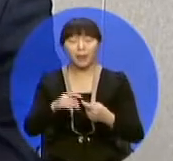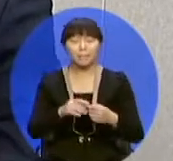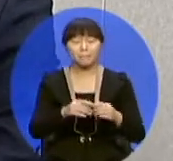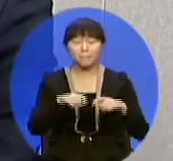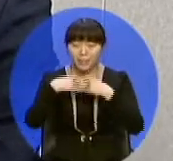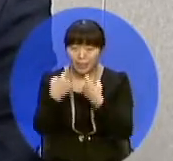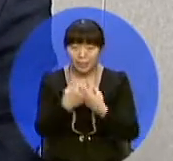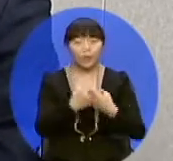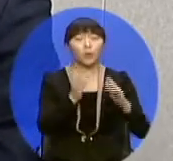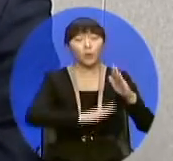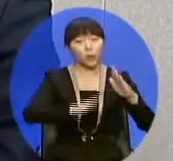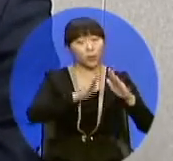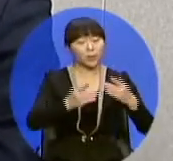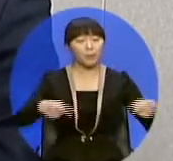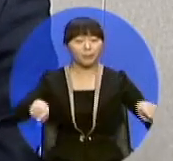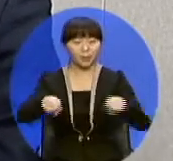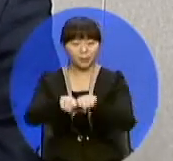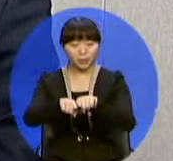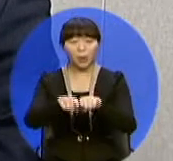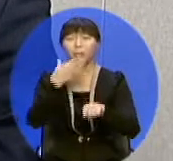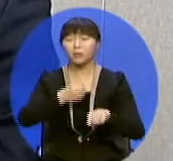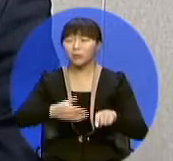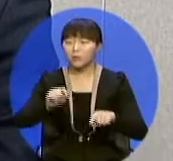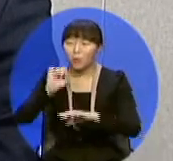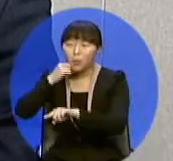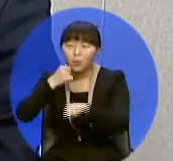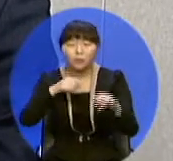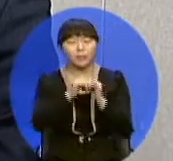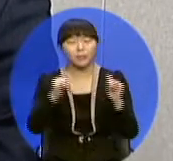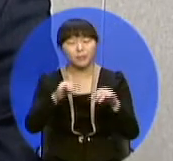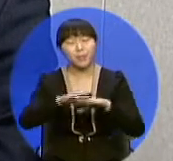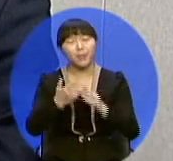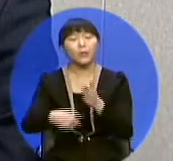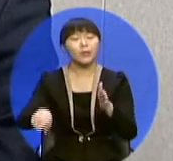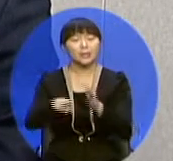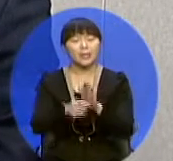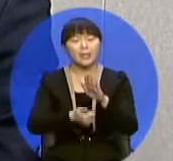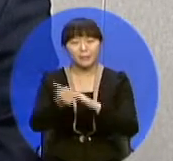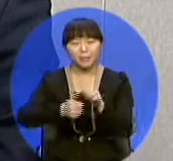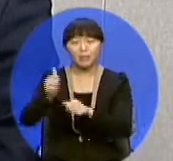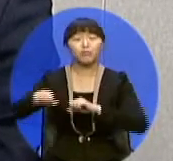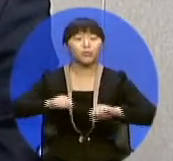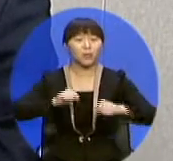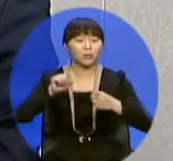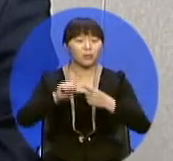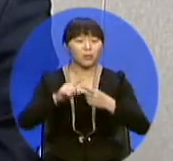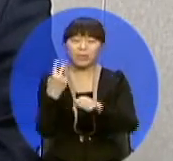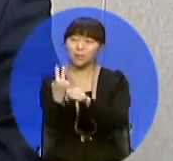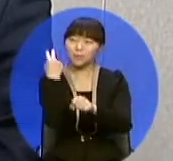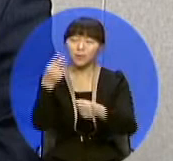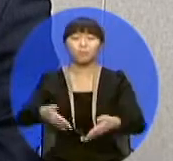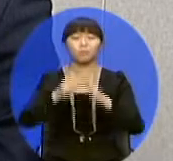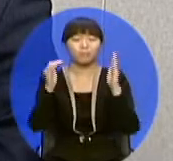관이 네. 합쳐서 복지 사각지대를 해소하기 위해서 광명 희망 나기 운동이라는 것을 2년 전에